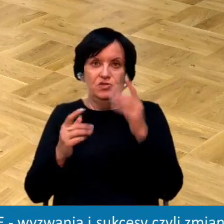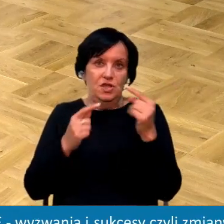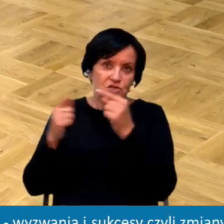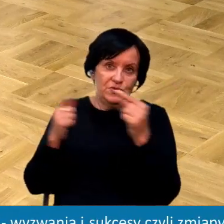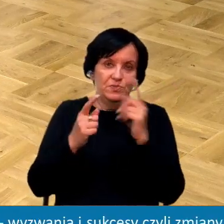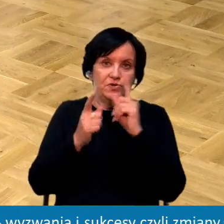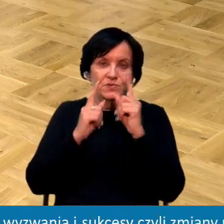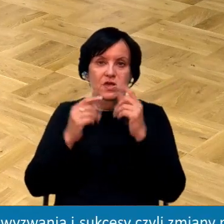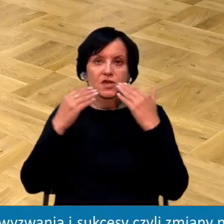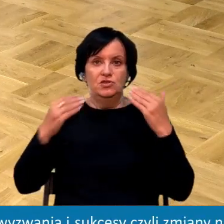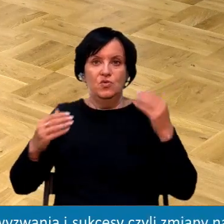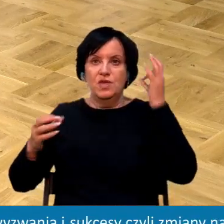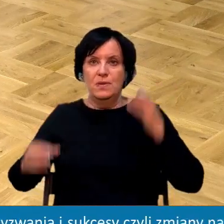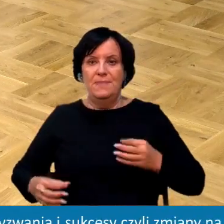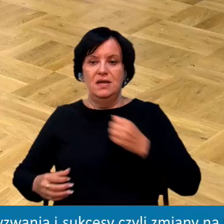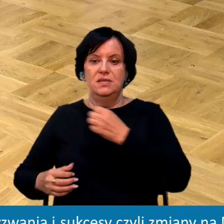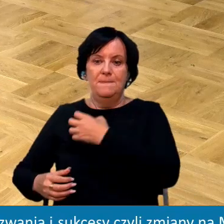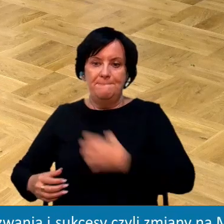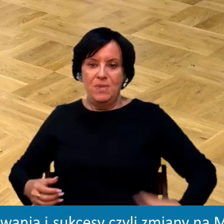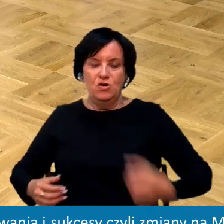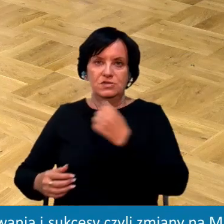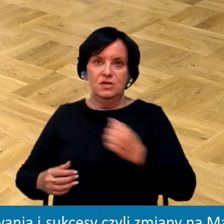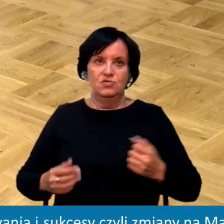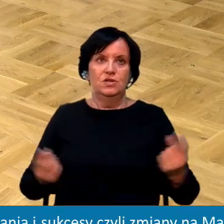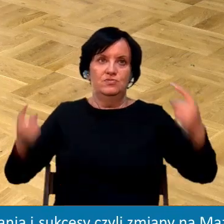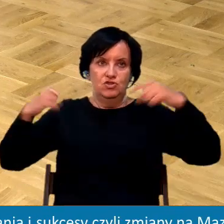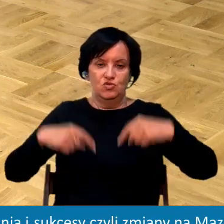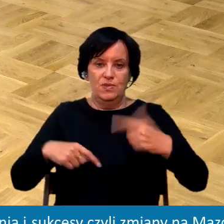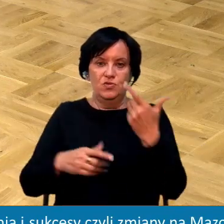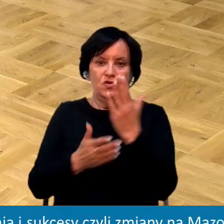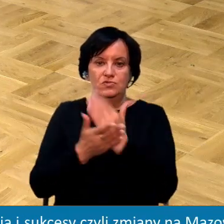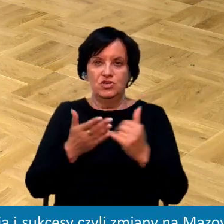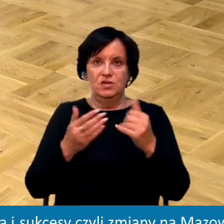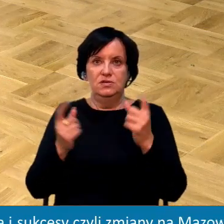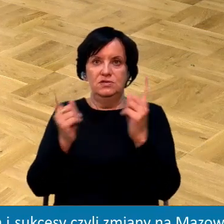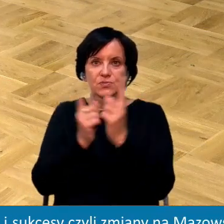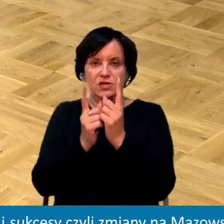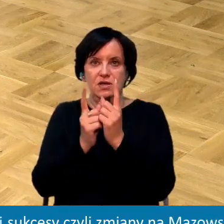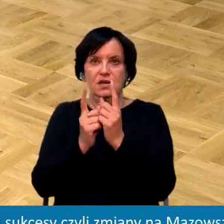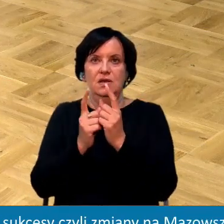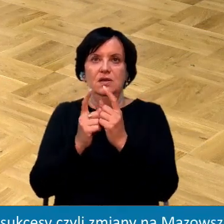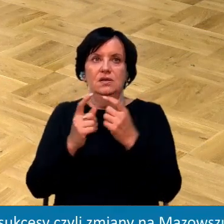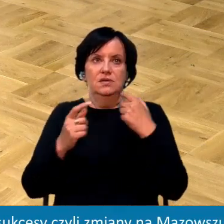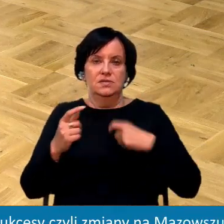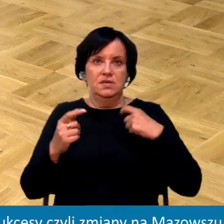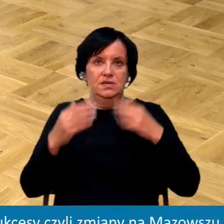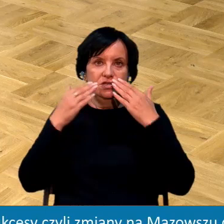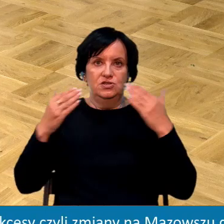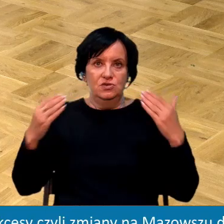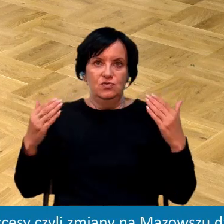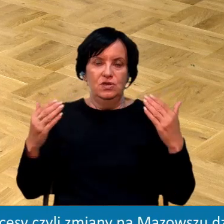bardzo dziękuję Pani Poseł, że dotarła do nas i uczestniczyła w drugiej części spotkania. I bardzo serdecznie dziękuję